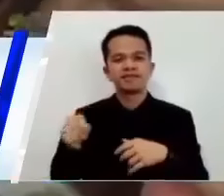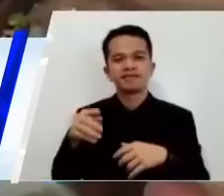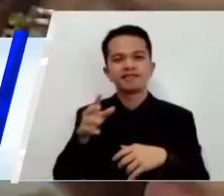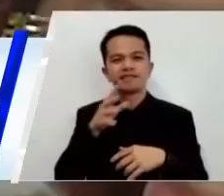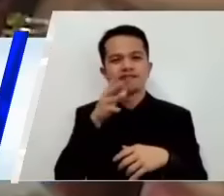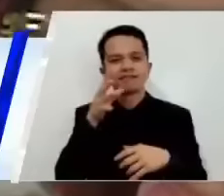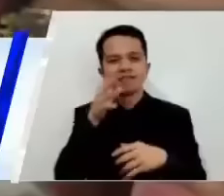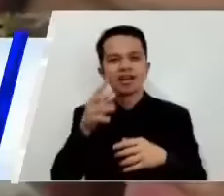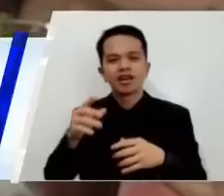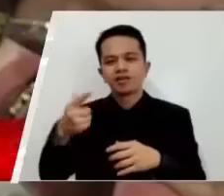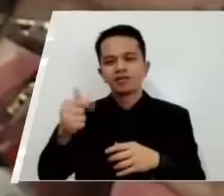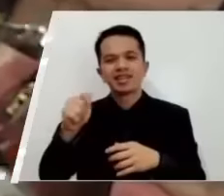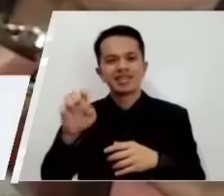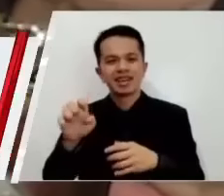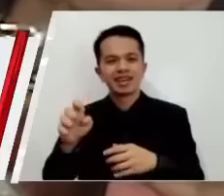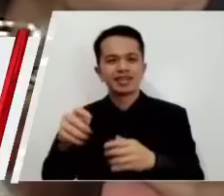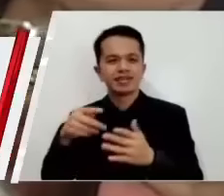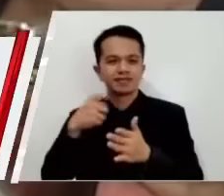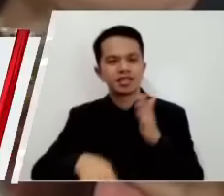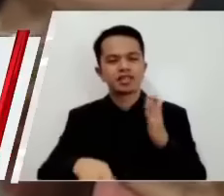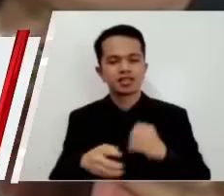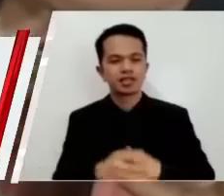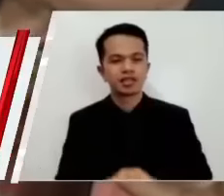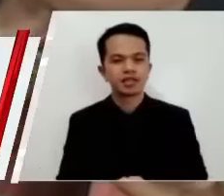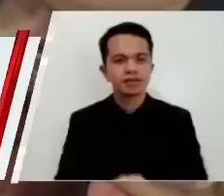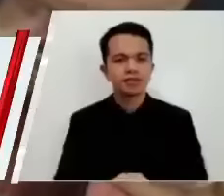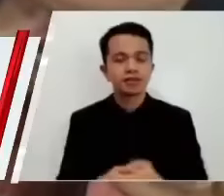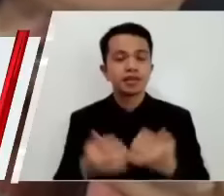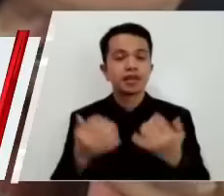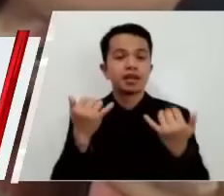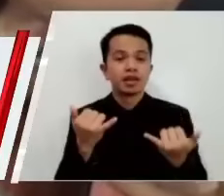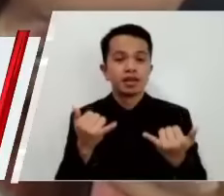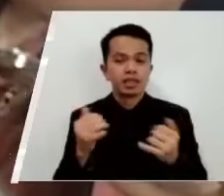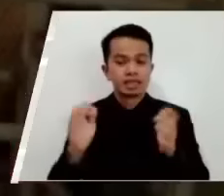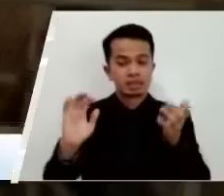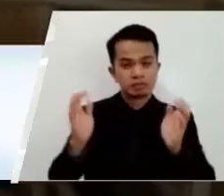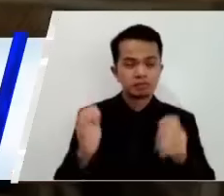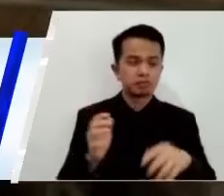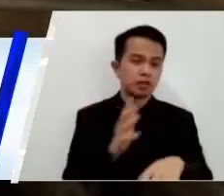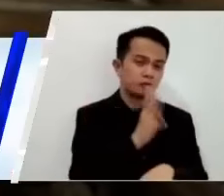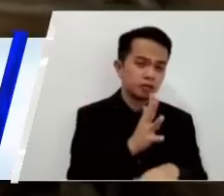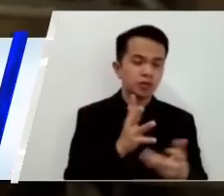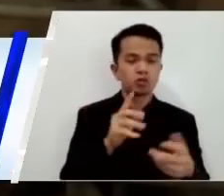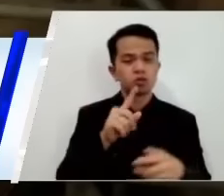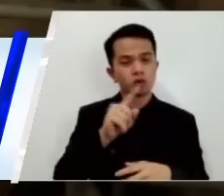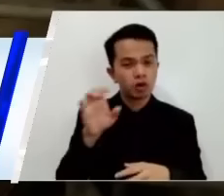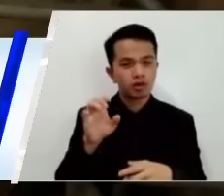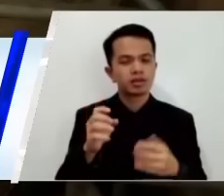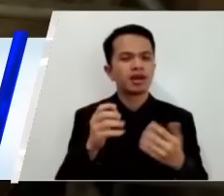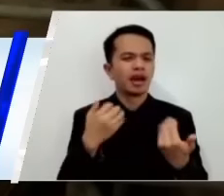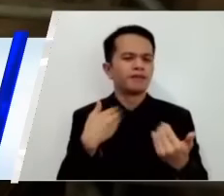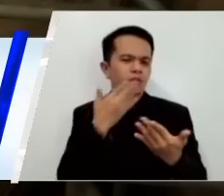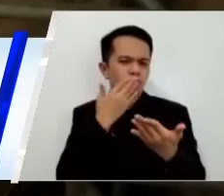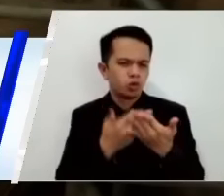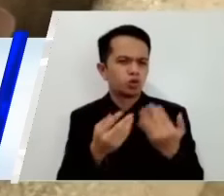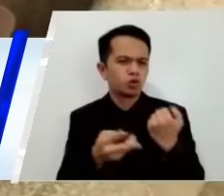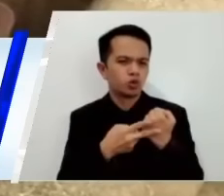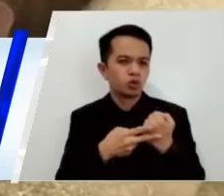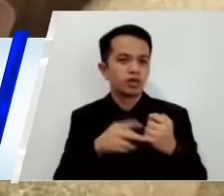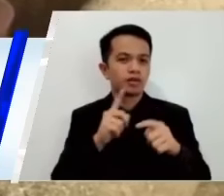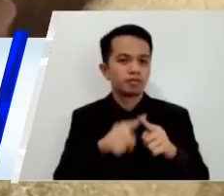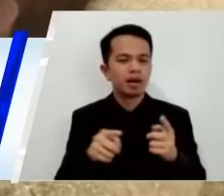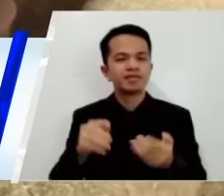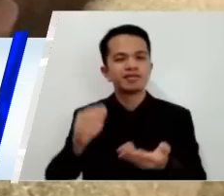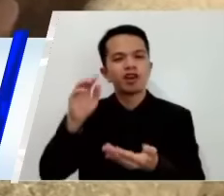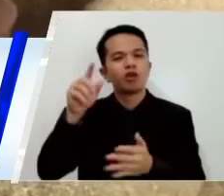na ang difference, 50-100 pesos. We have enough supply, tapos mababa yung presyo. Kasi may